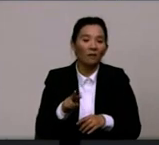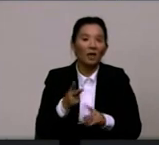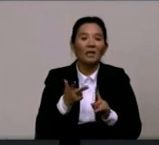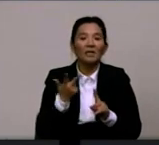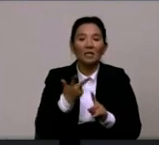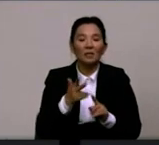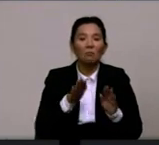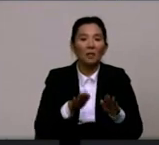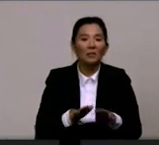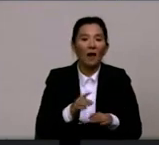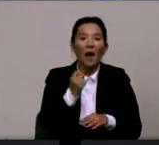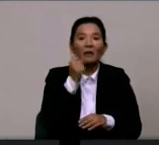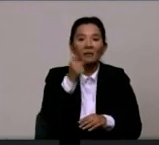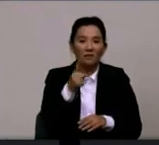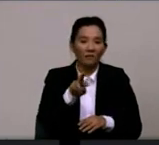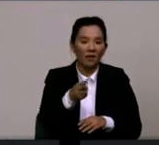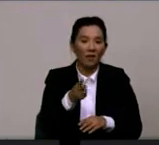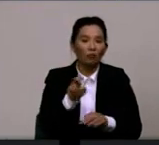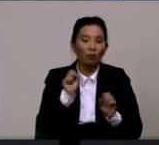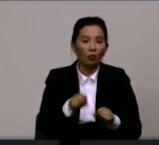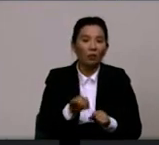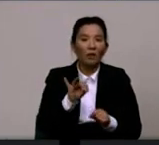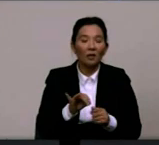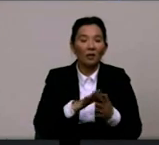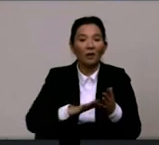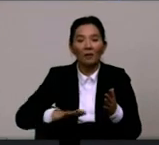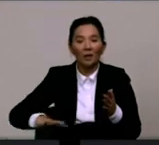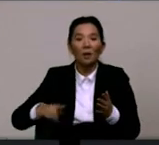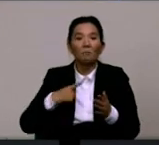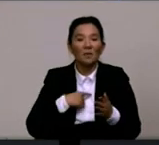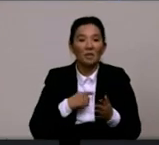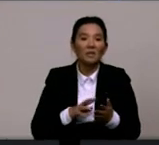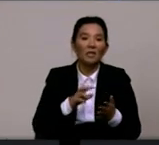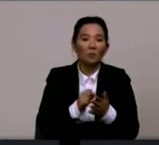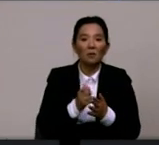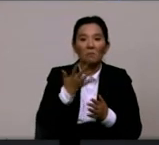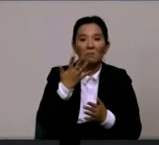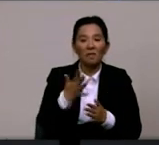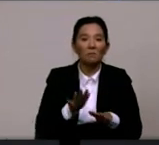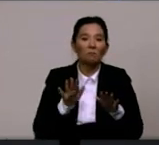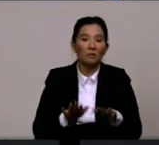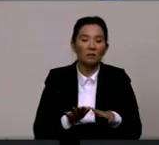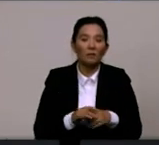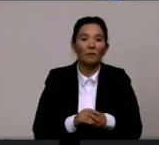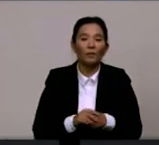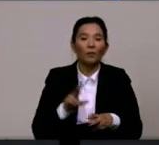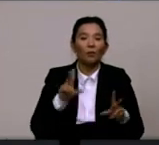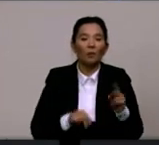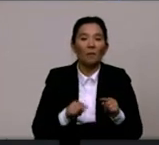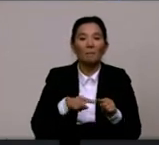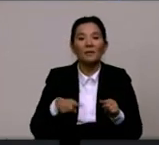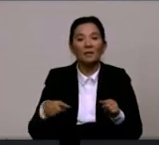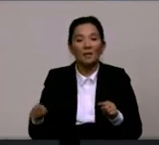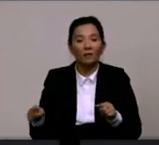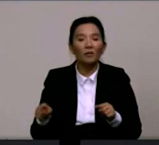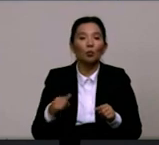третье место 11 вариантов. И так далее мы занимаем 5 мест. То есть